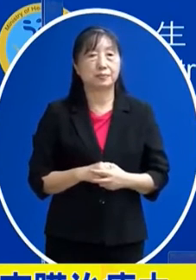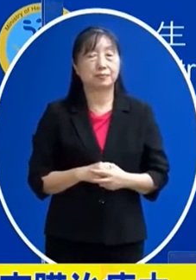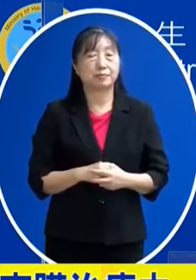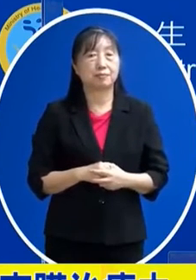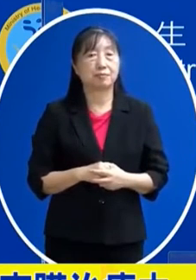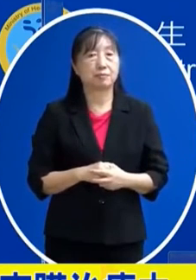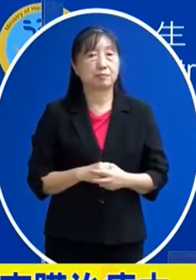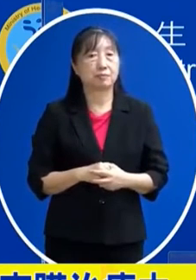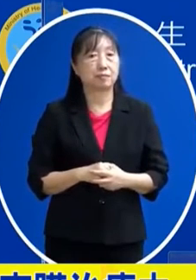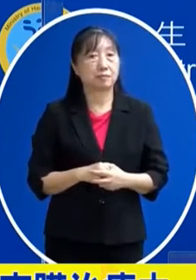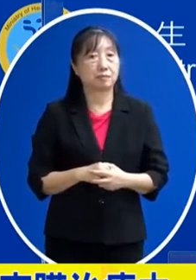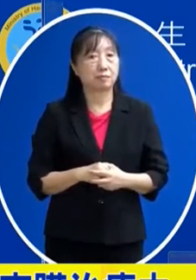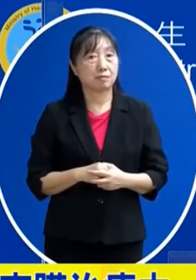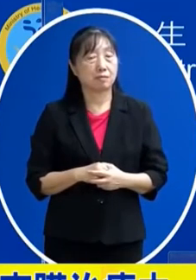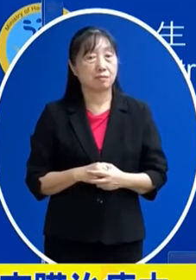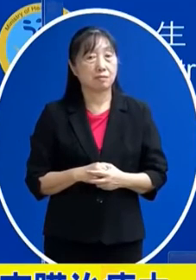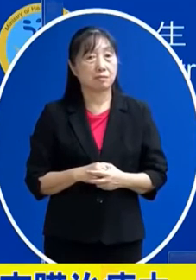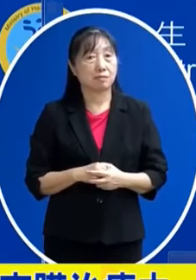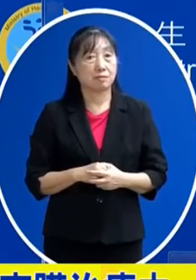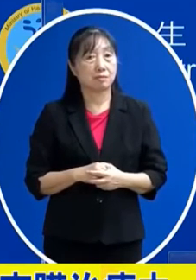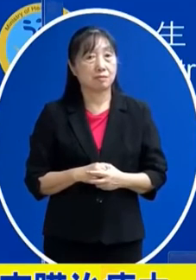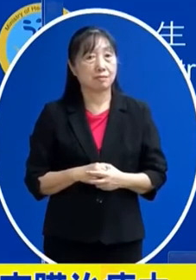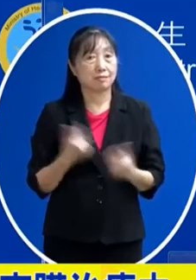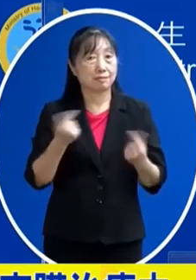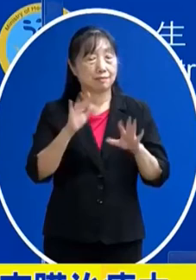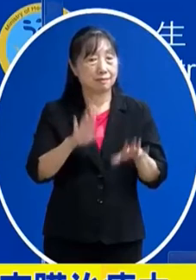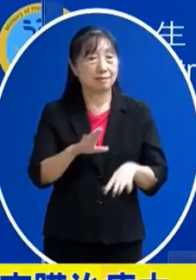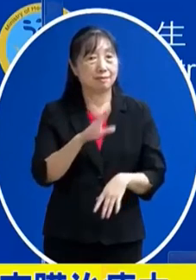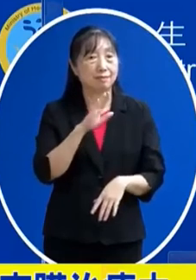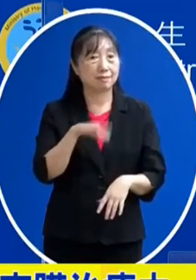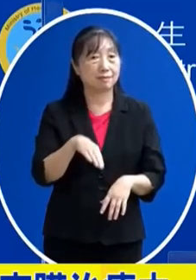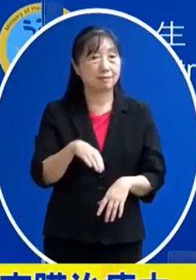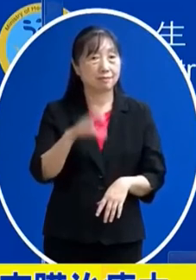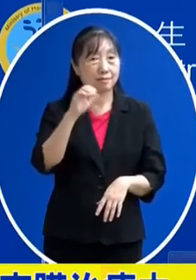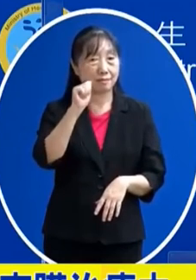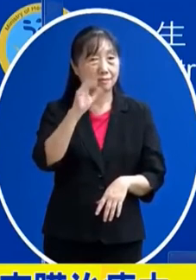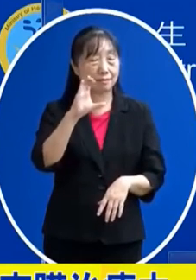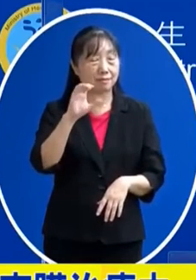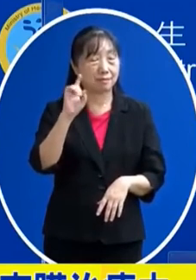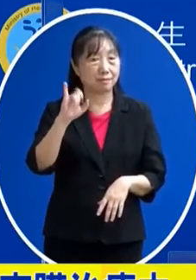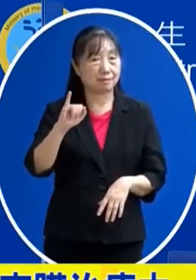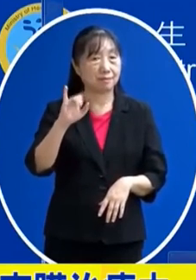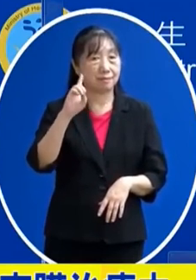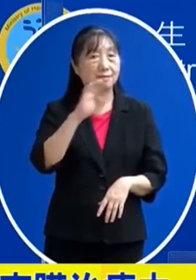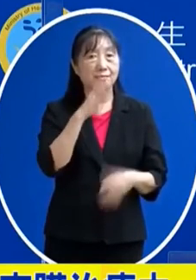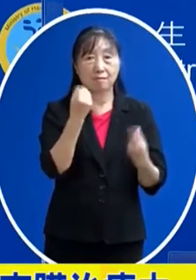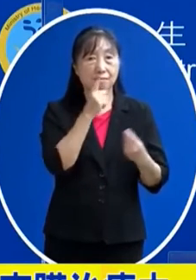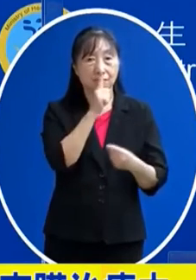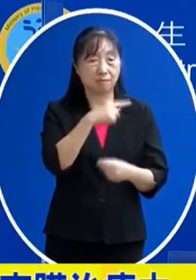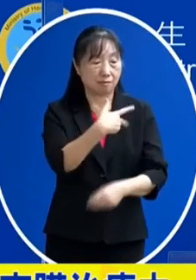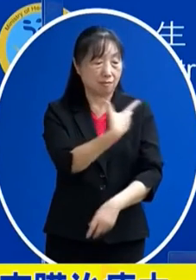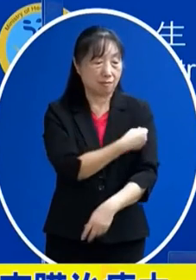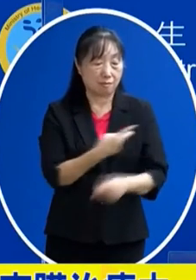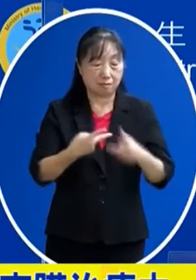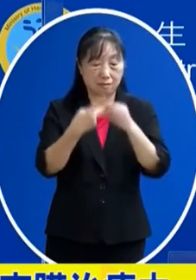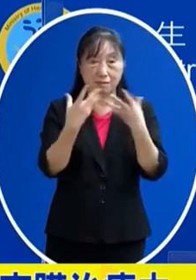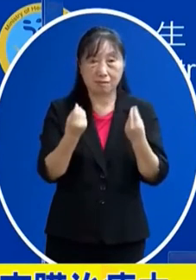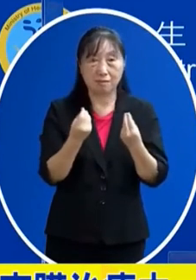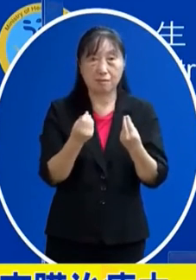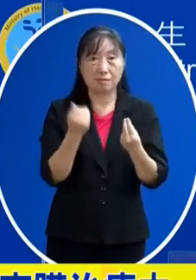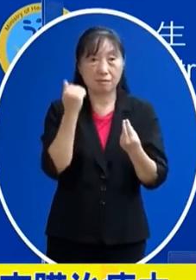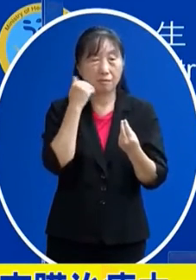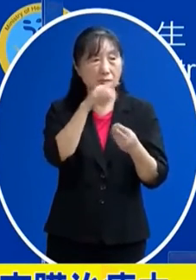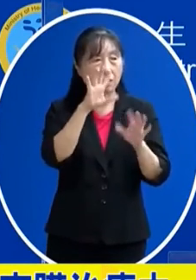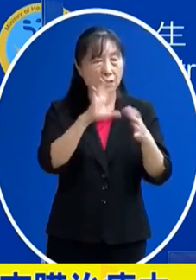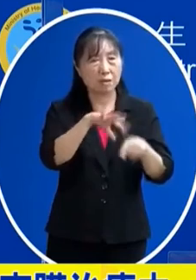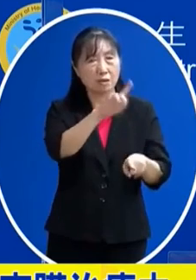底未来我们就说，目前我们的 ACIP 并没有说不打第二剂啊，所以这个假设的问